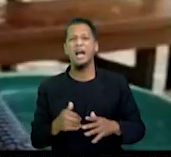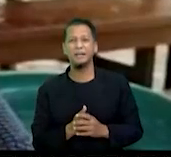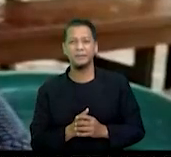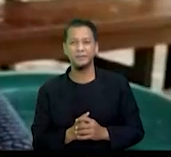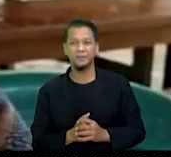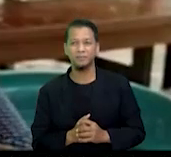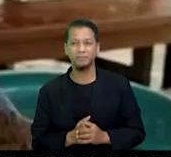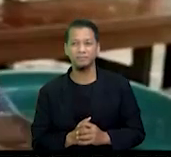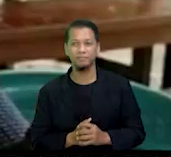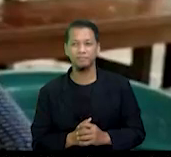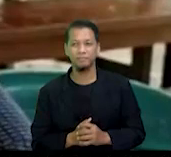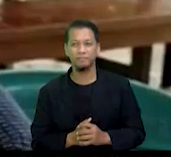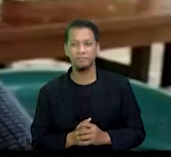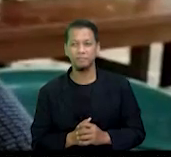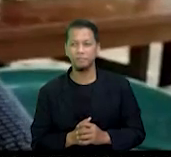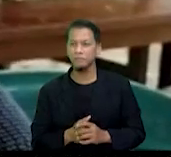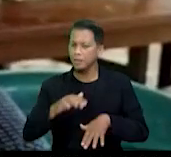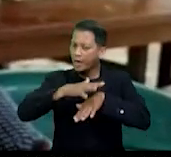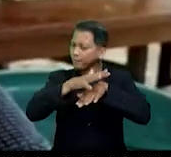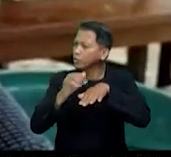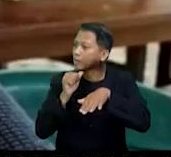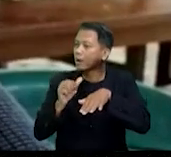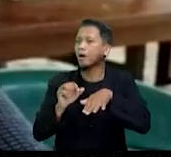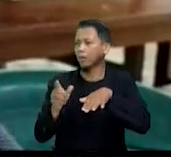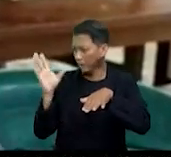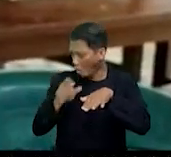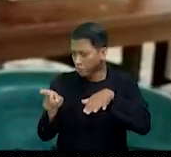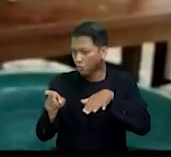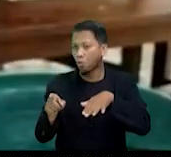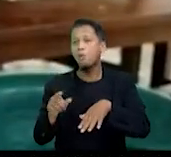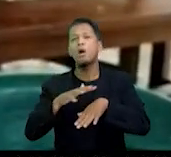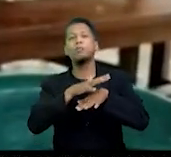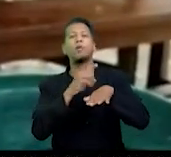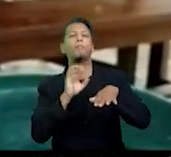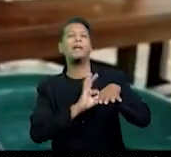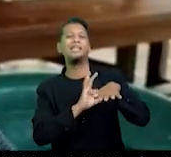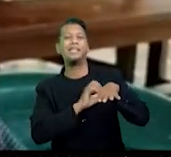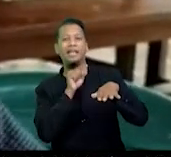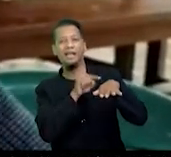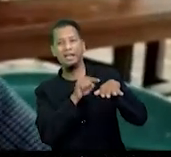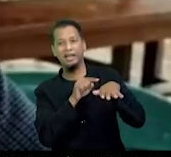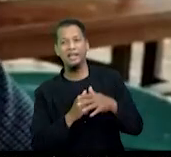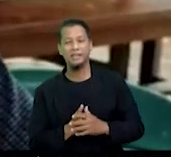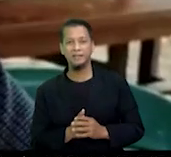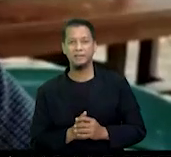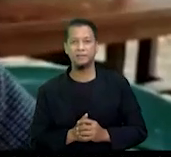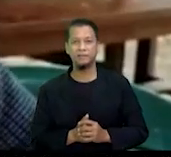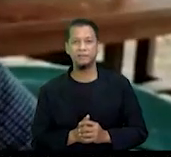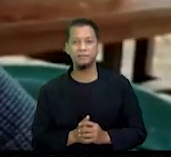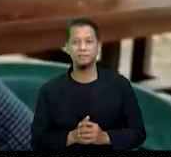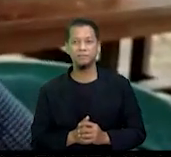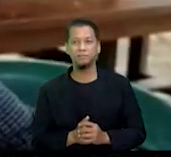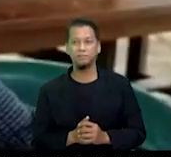Helikopter itu, helikopter siapa sih Pak? Presiden. Presiden. Oh. Cucu Bapak juga